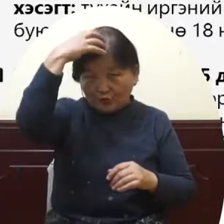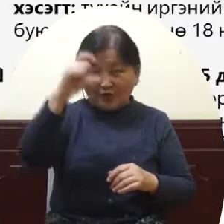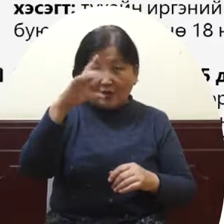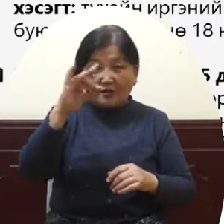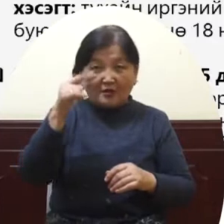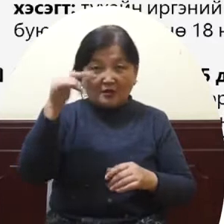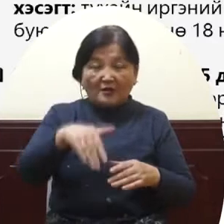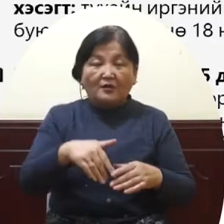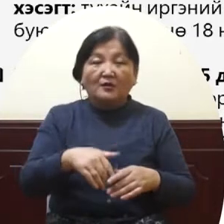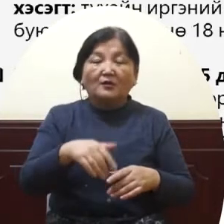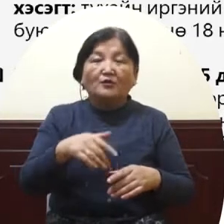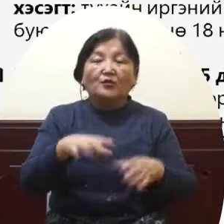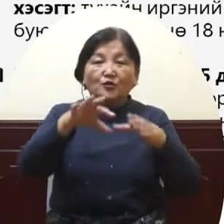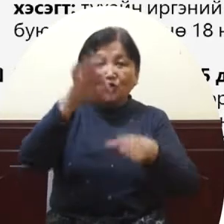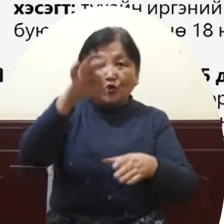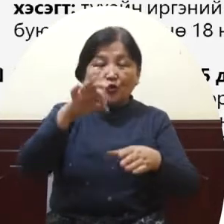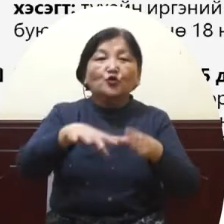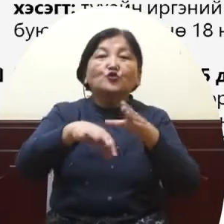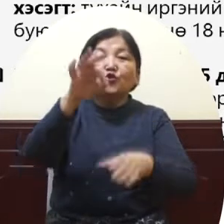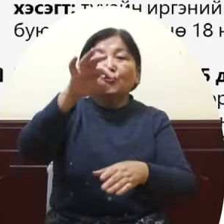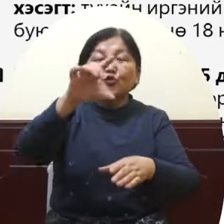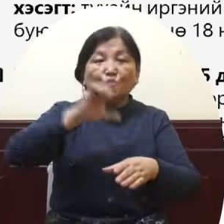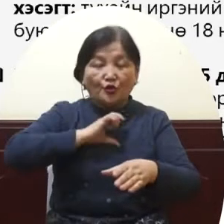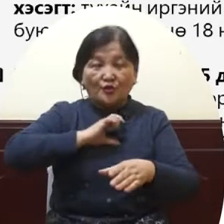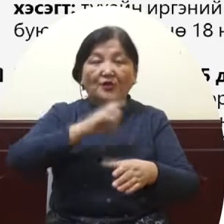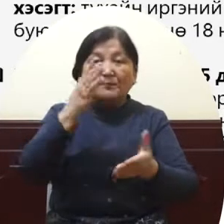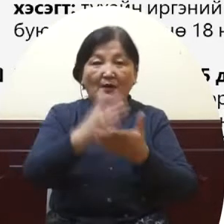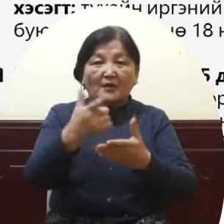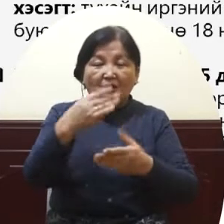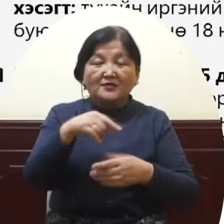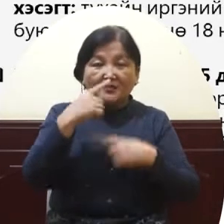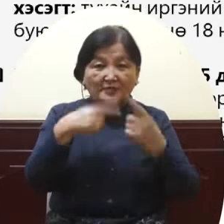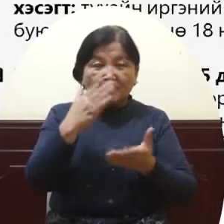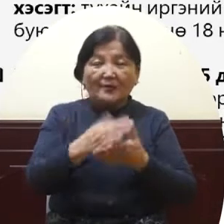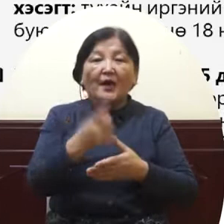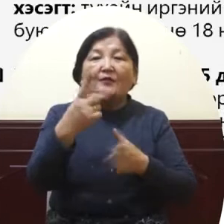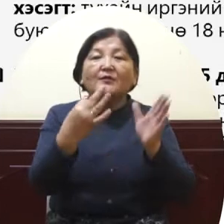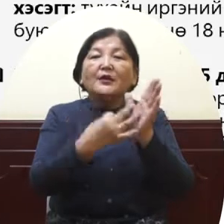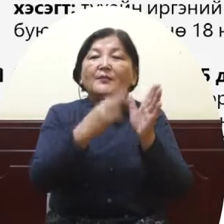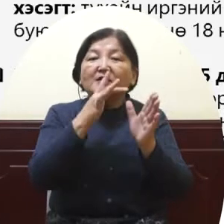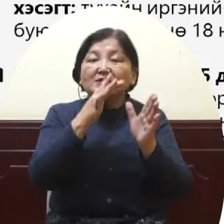оролцох, сонгох сонгодох эрхтэй 18 наснаас энхүү эрх хэдлэнэ гэж заасан.